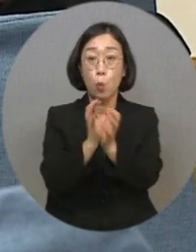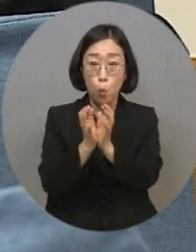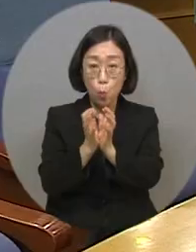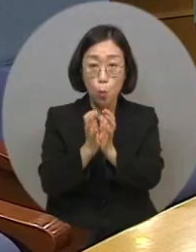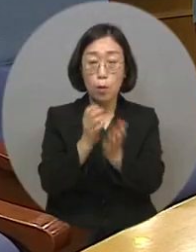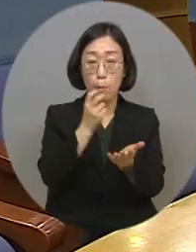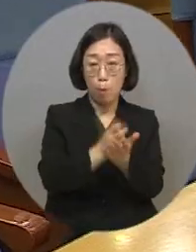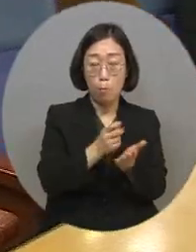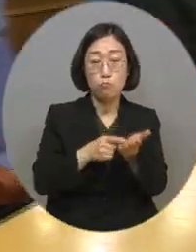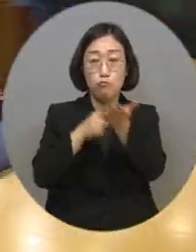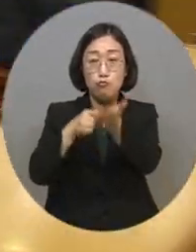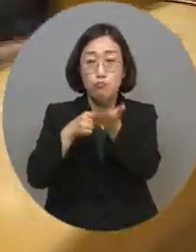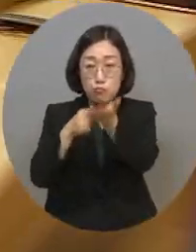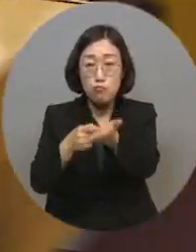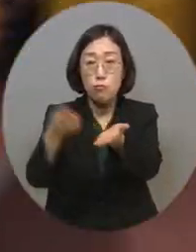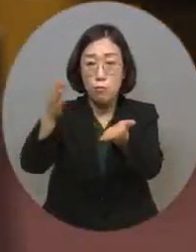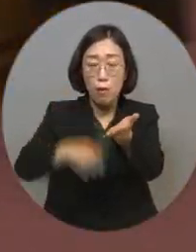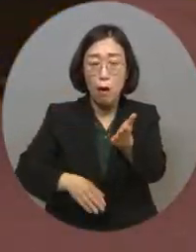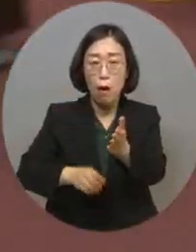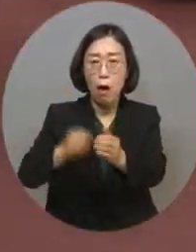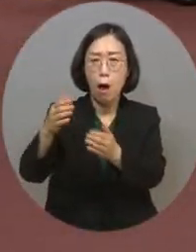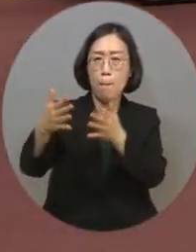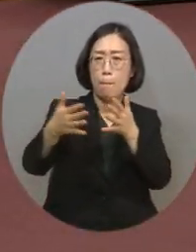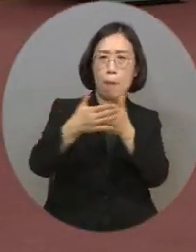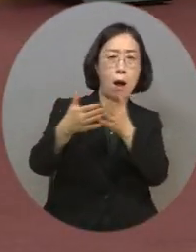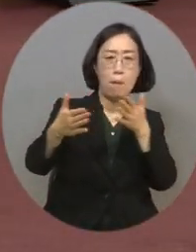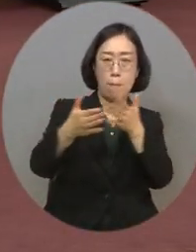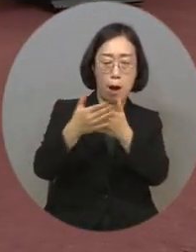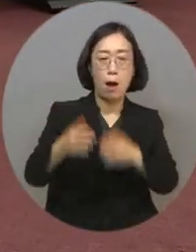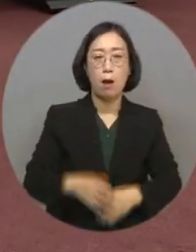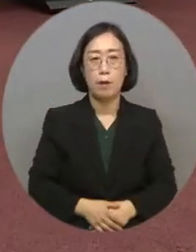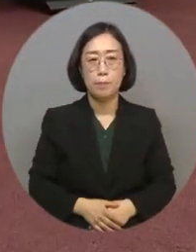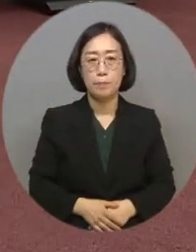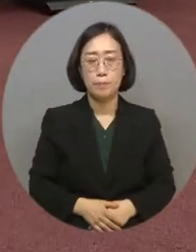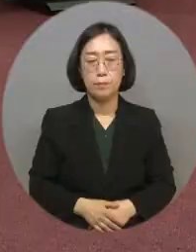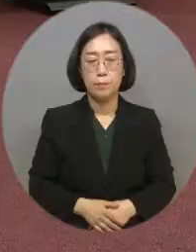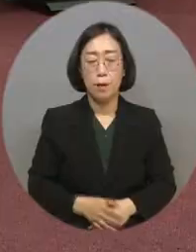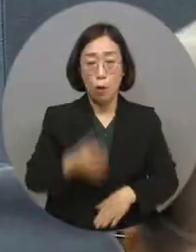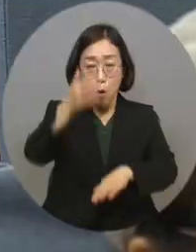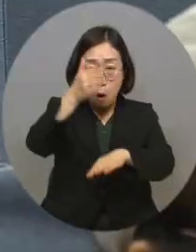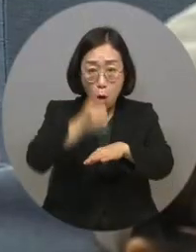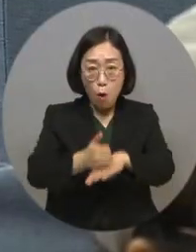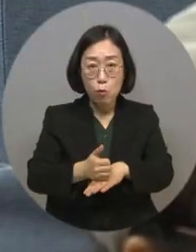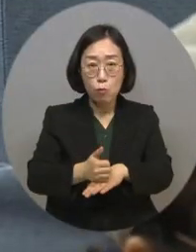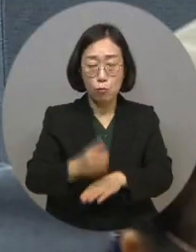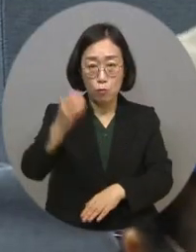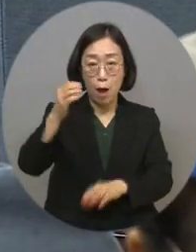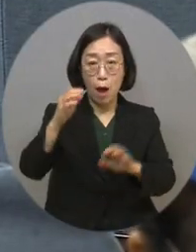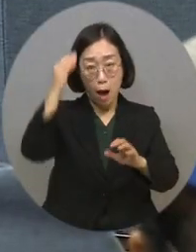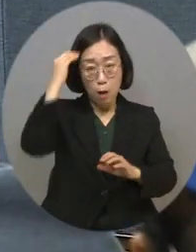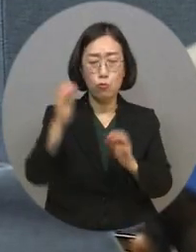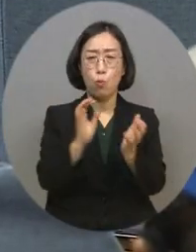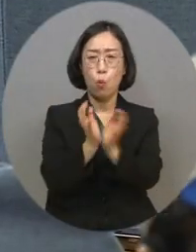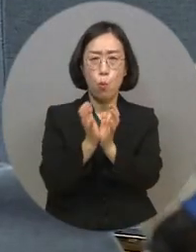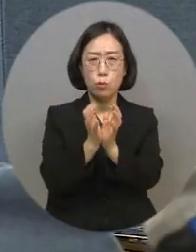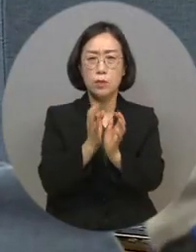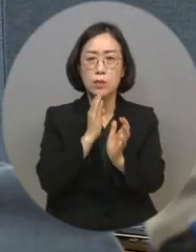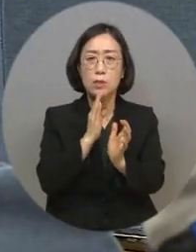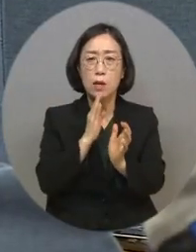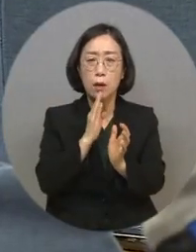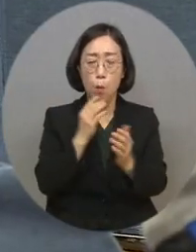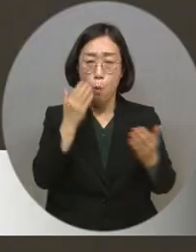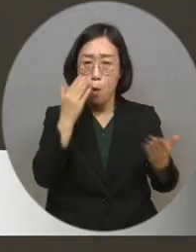발의가 이루어졌지만 국회에서 통과되지 않았습니다. 이로써 무궁화는 국화로서 지위가 위태롭게